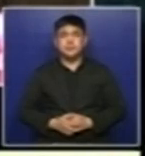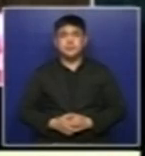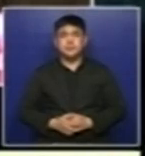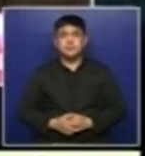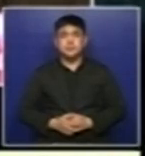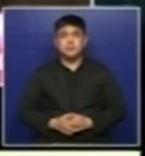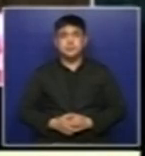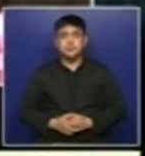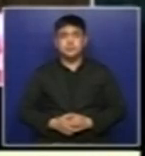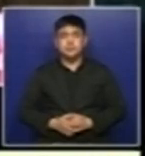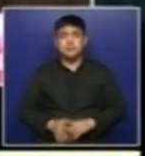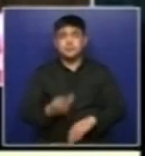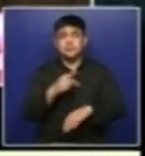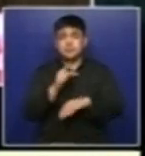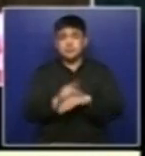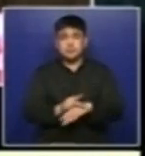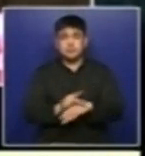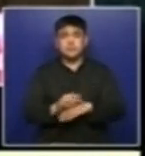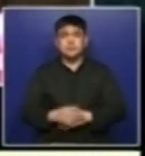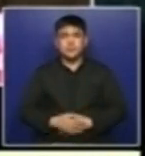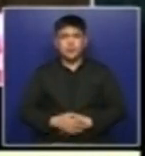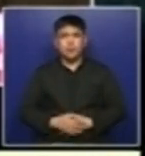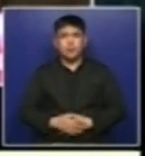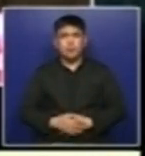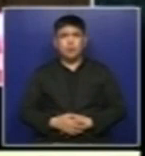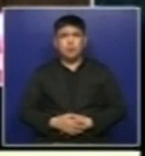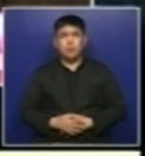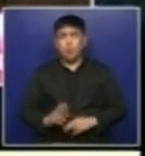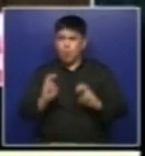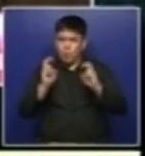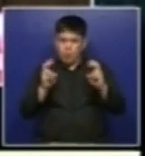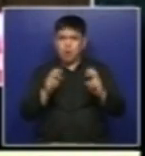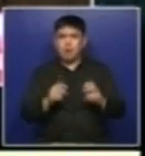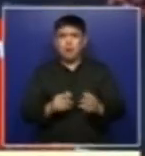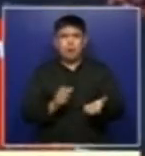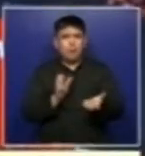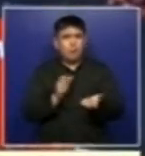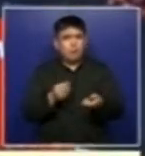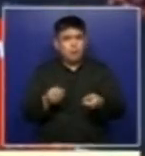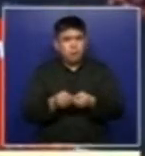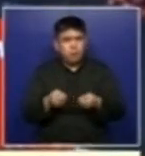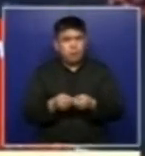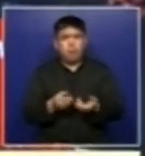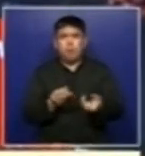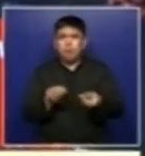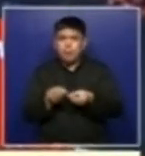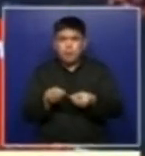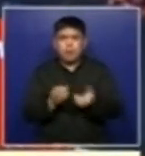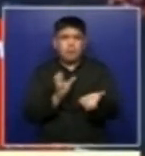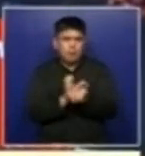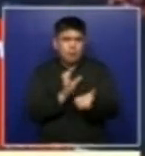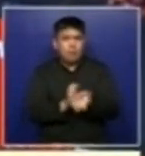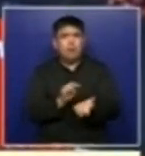านประธานครับเรื่องนี้นะครับเป็นอาชญากรรมที่ร้ายแรงแล้วก็เ